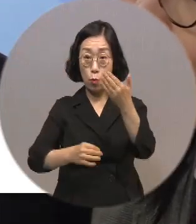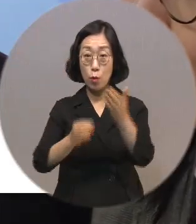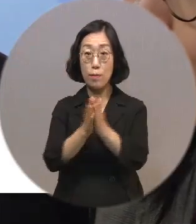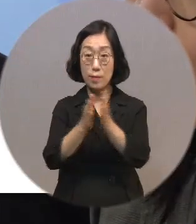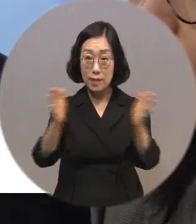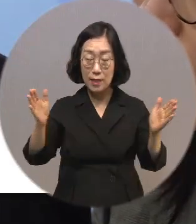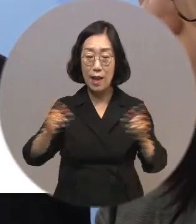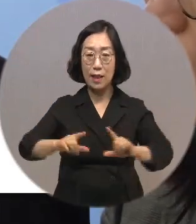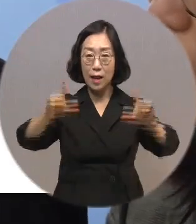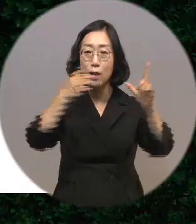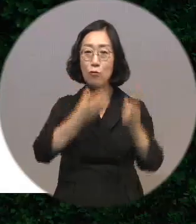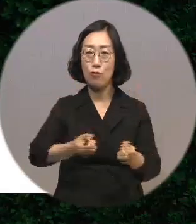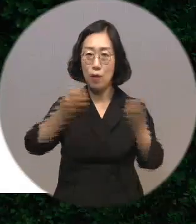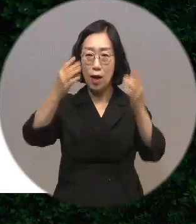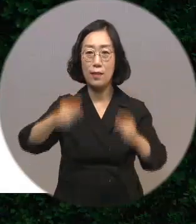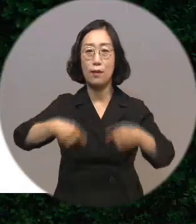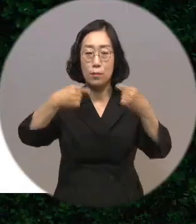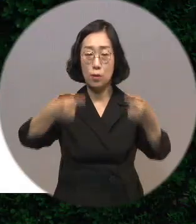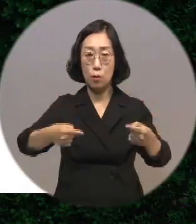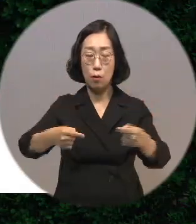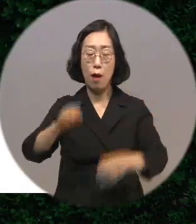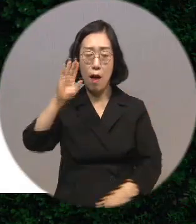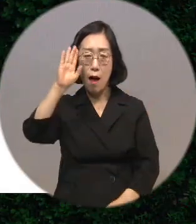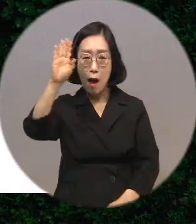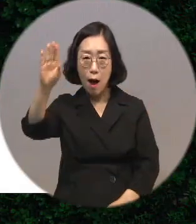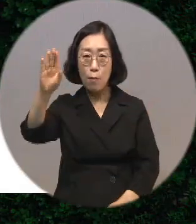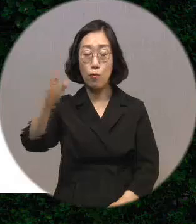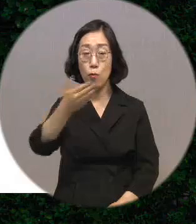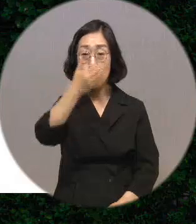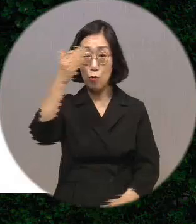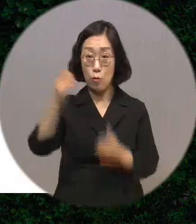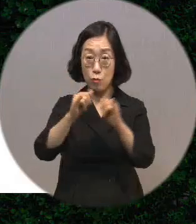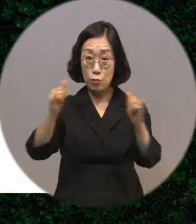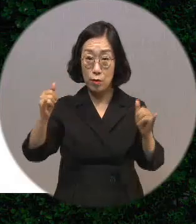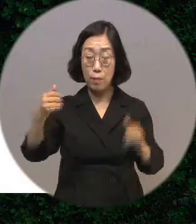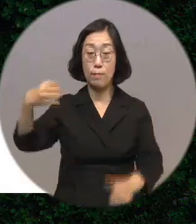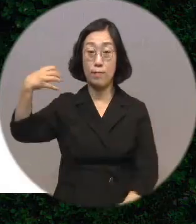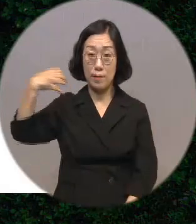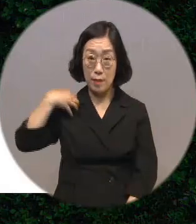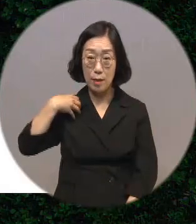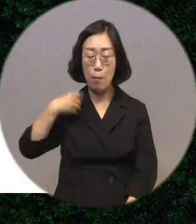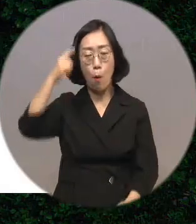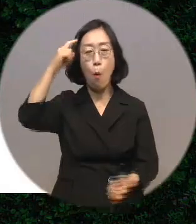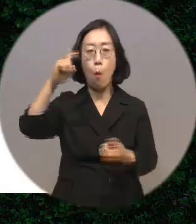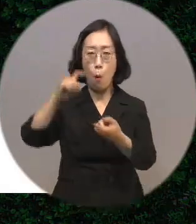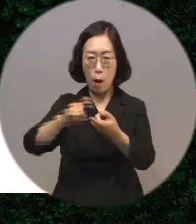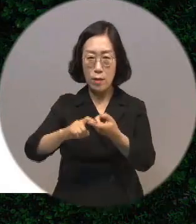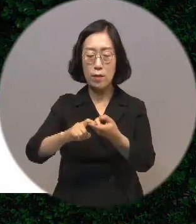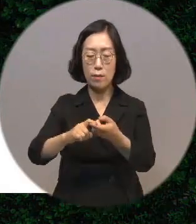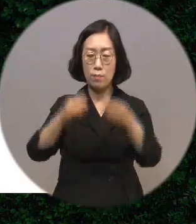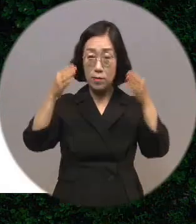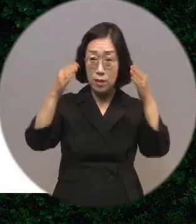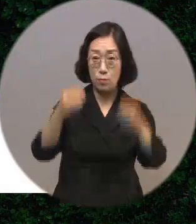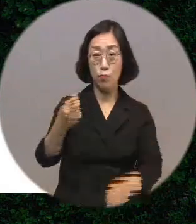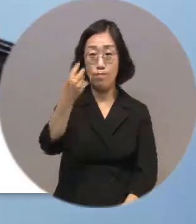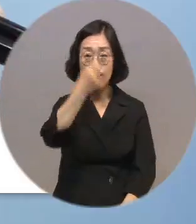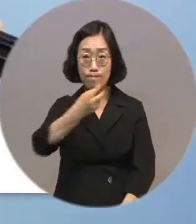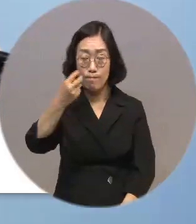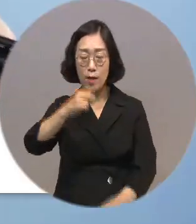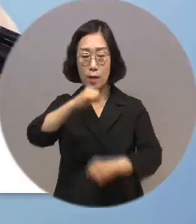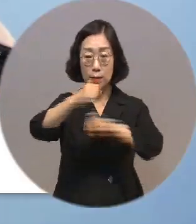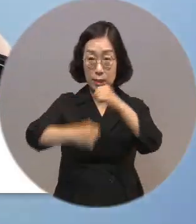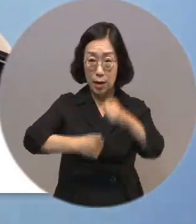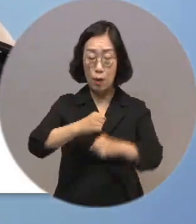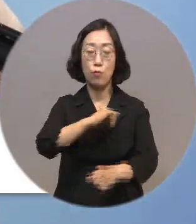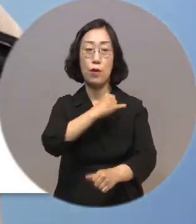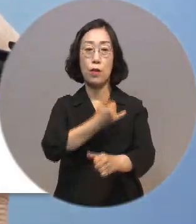김영호 장관은 축사를 통해 통일 미래의 주역인 청년 여러분의 관심과 참여는 한반도에 사는 모두가 자유와 인권을